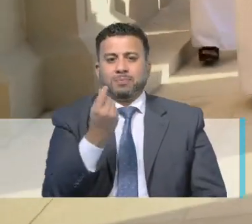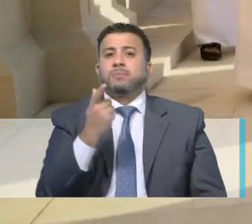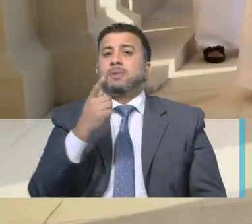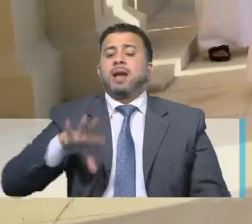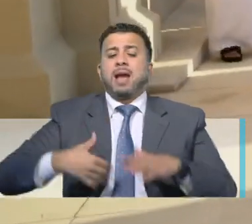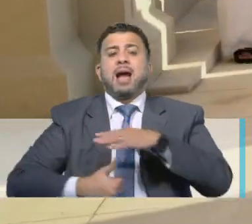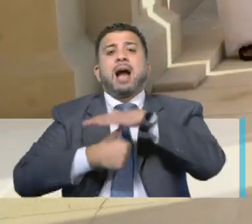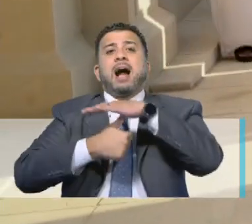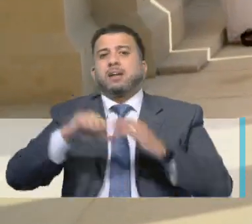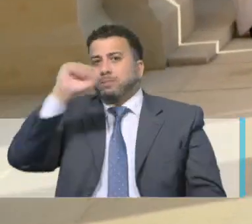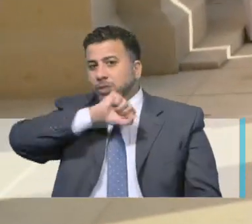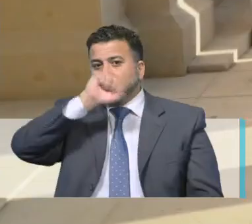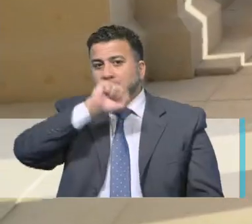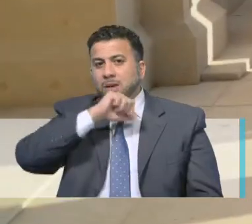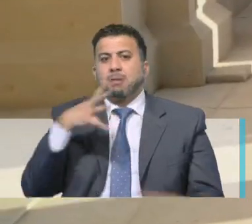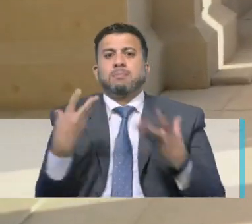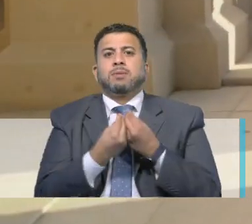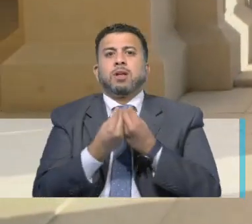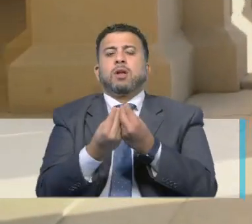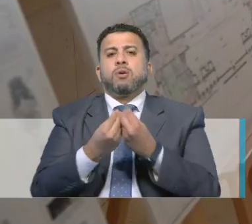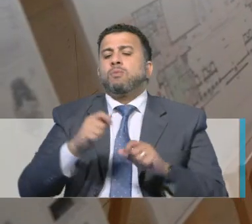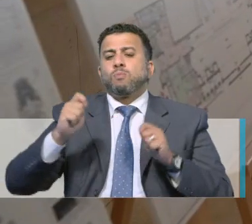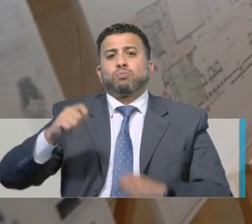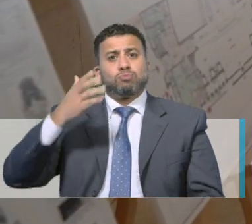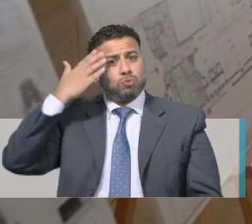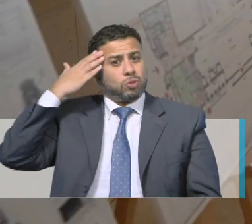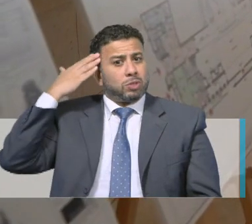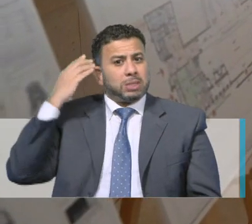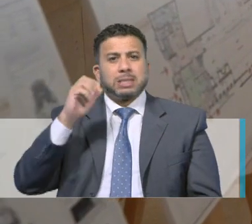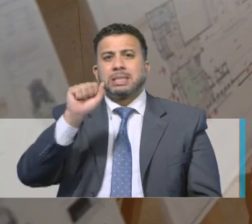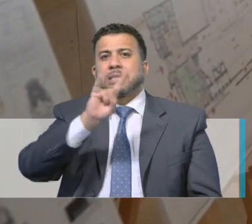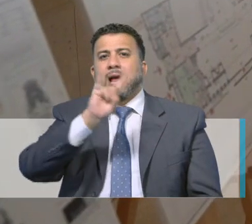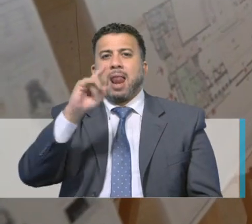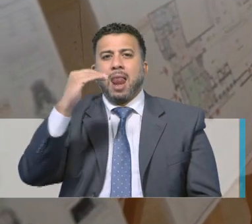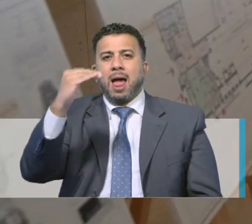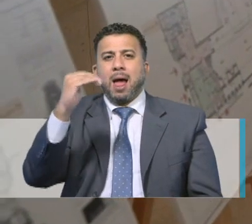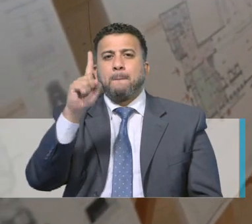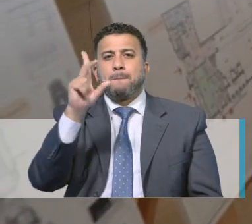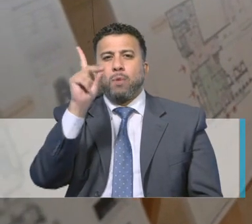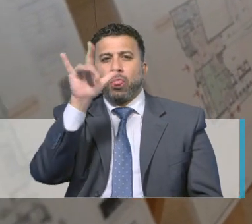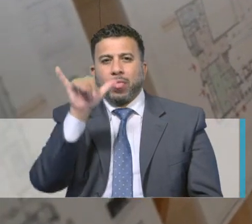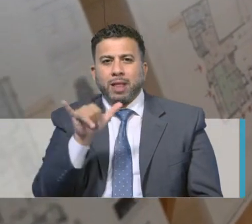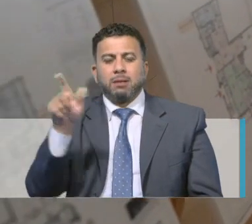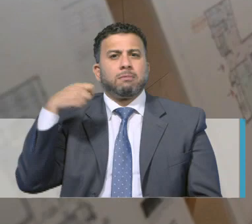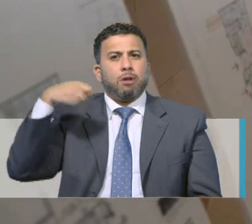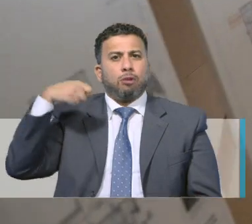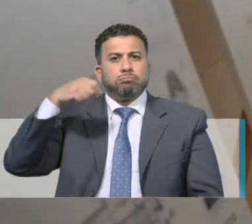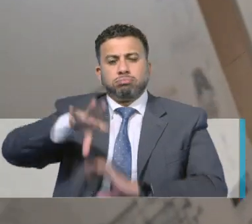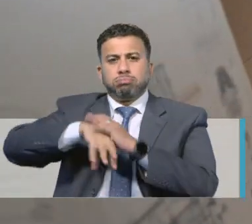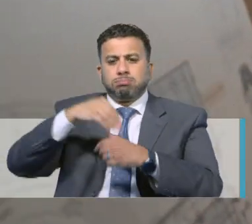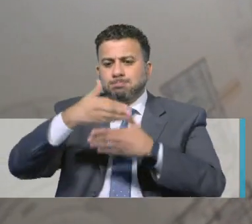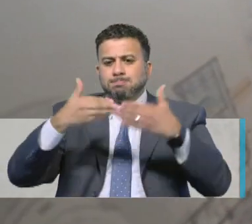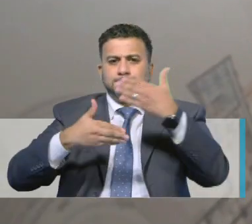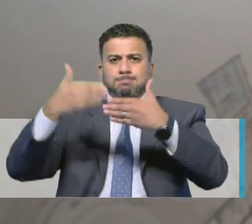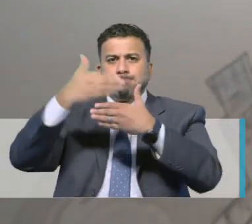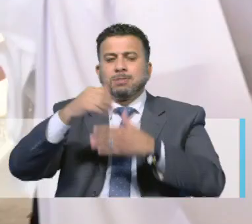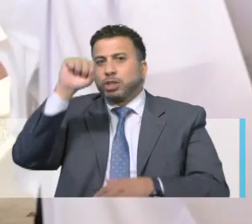السمو حاكم الشارقه يرافقه سعاده المستشار المهندس صلاح بن بطي المهيري رئيس هيئه تنفيذ المبادرات والبنيه التحتيه